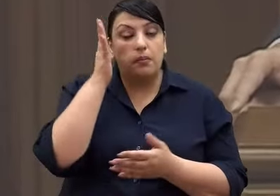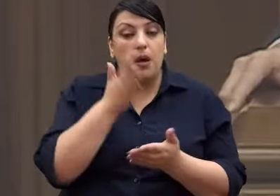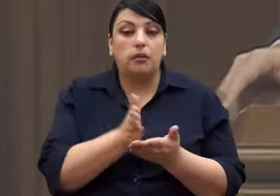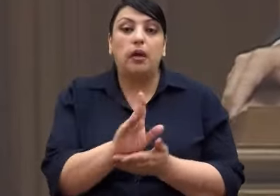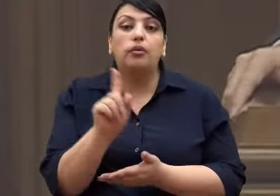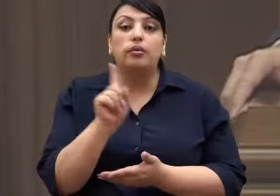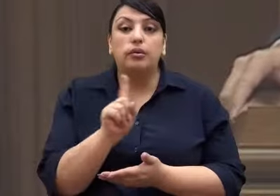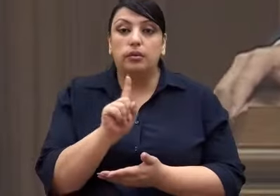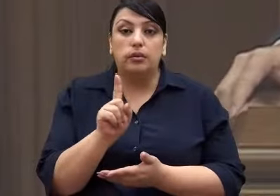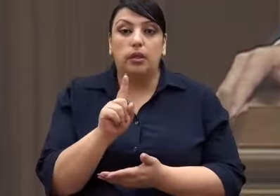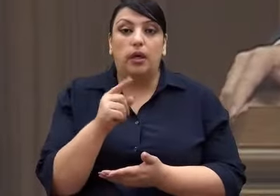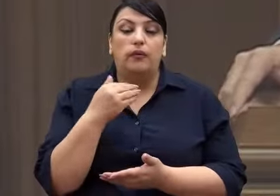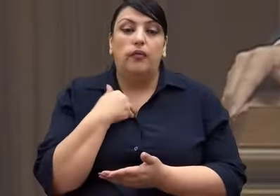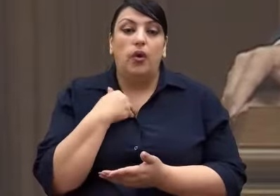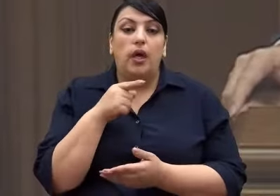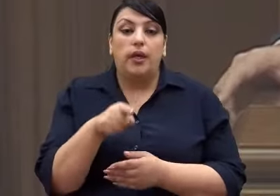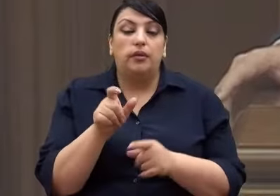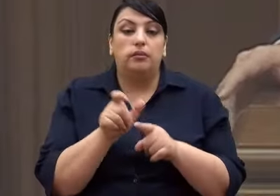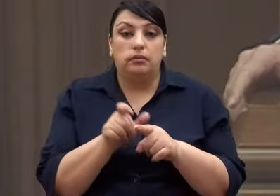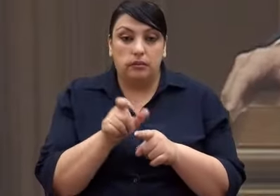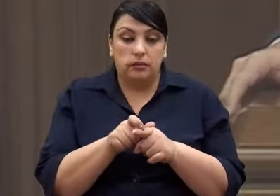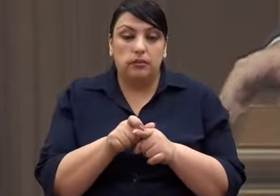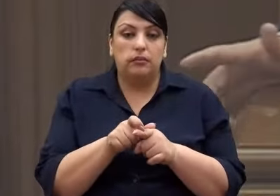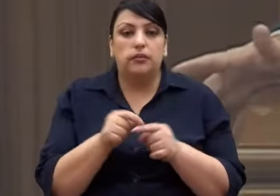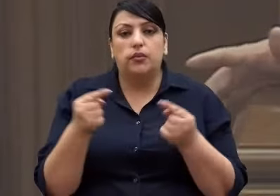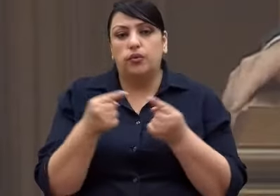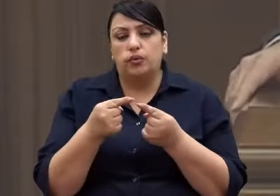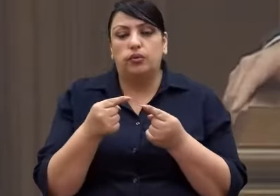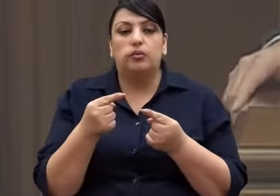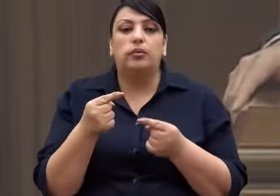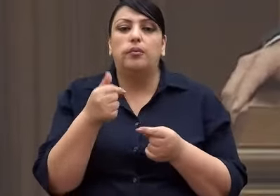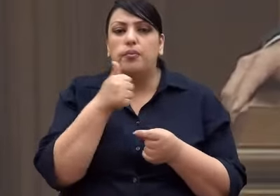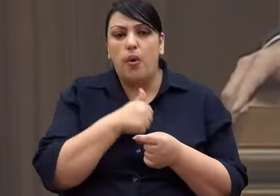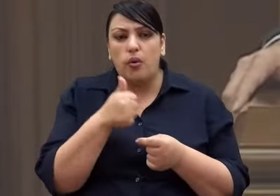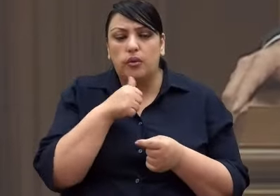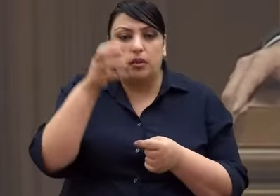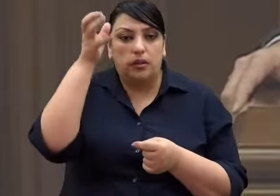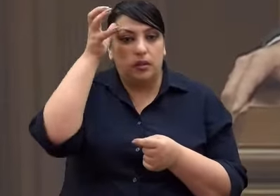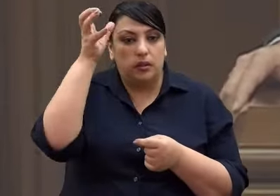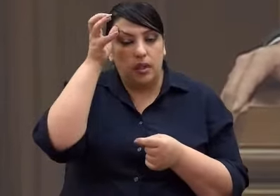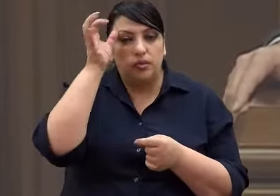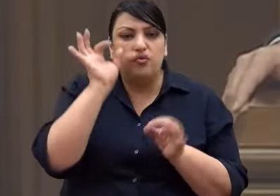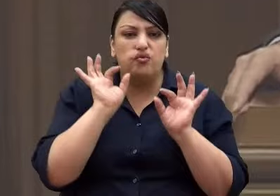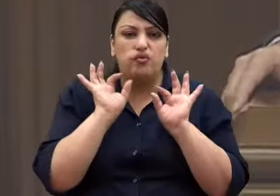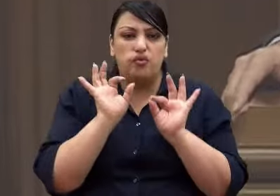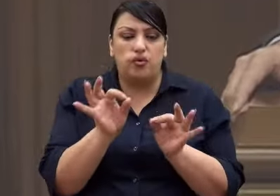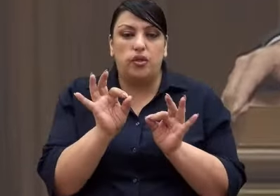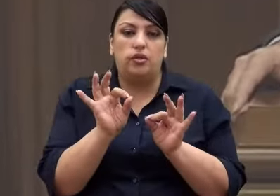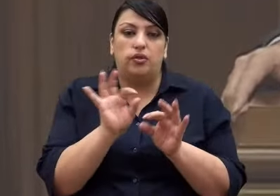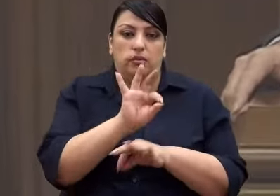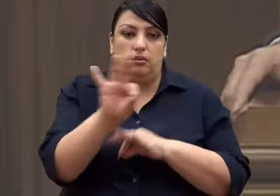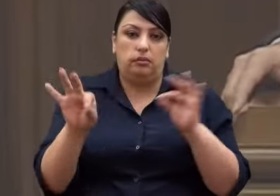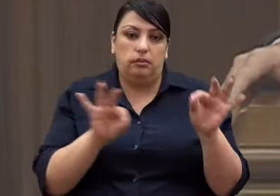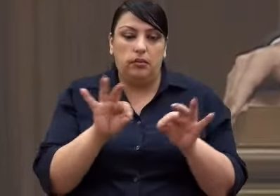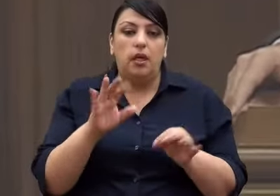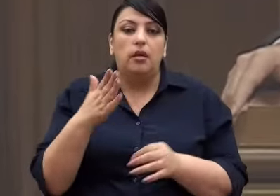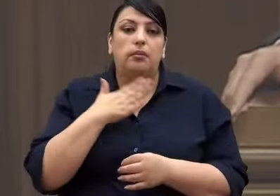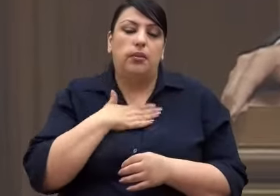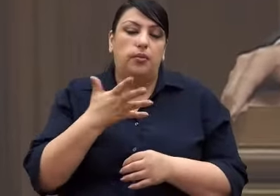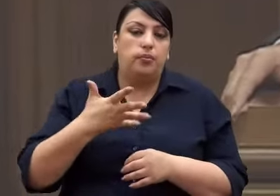լսումներով, հնարավորինս ճշգրտորեն փորձագիտական մակարդակում ուրվագծել մեր